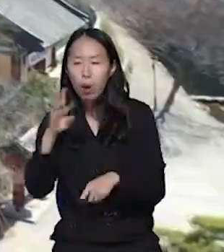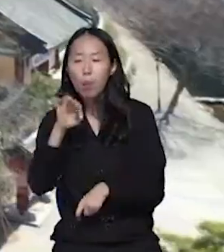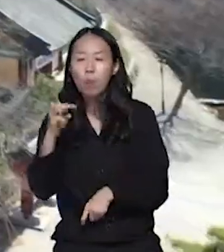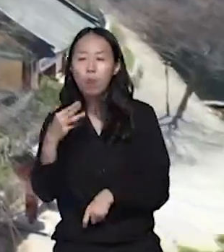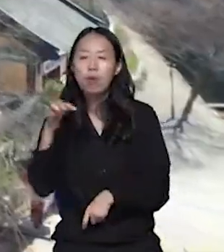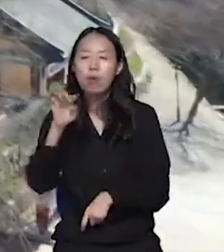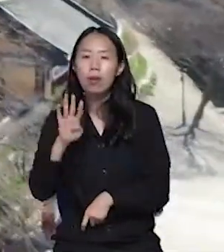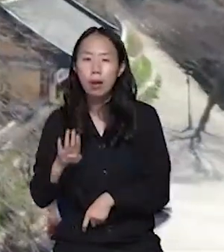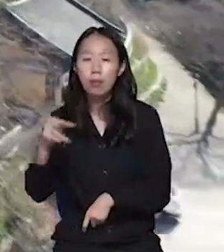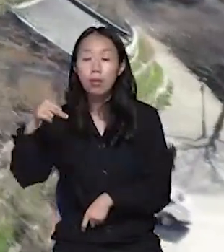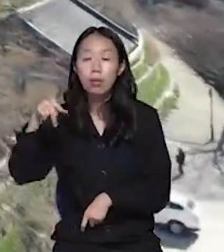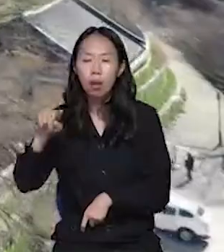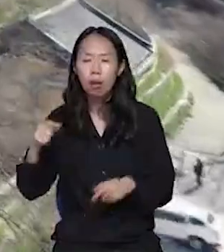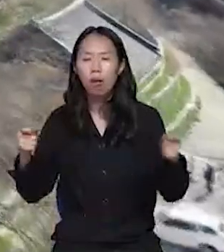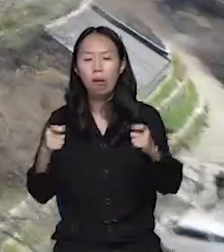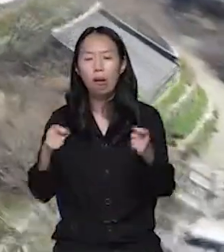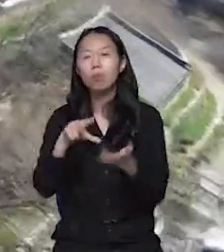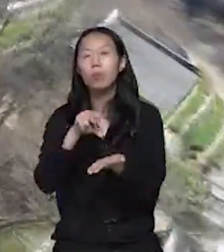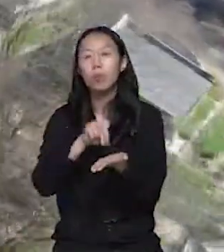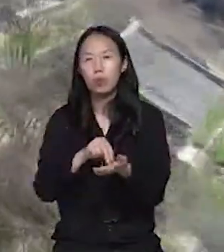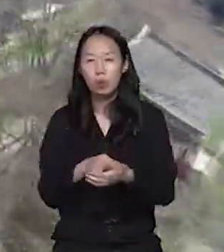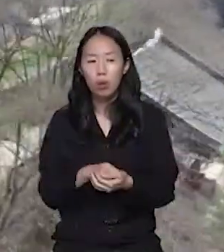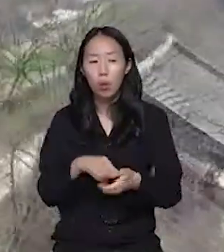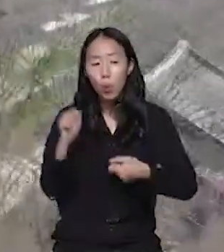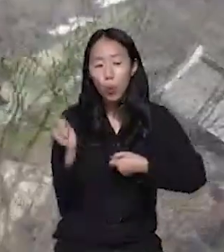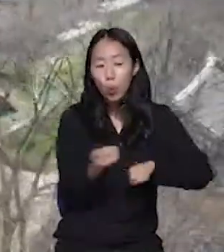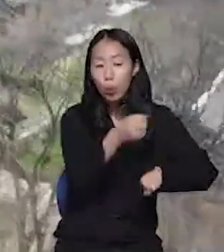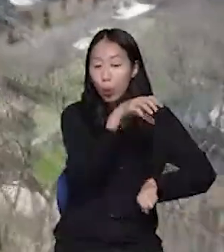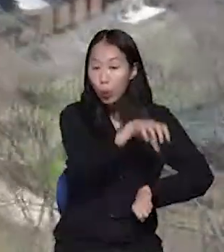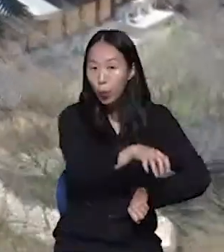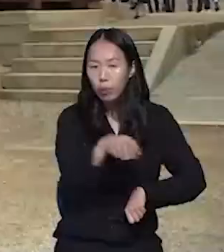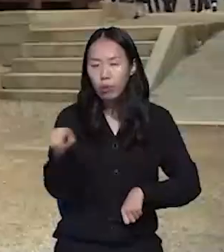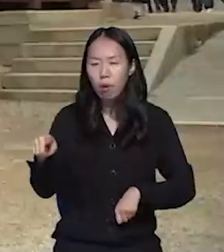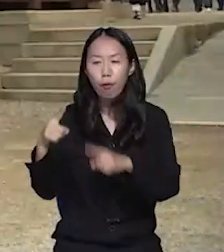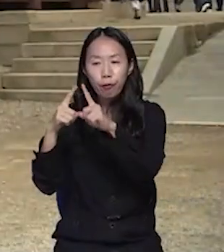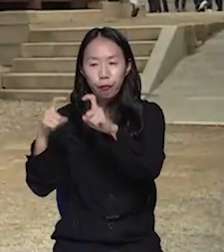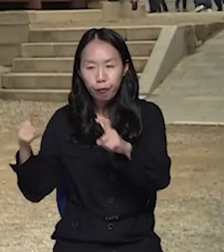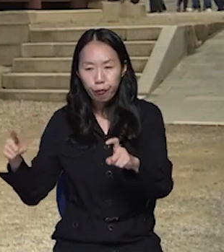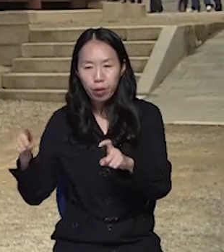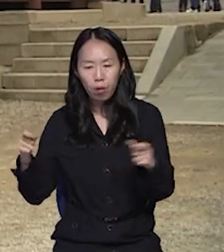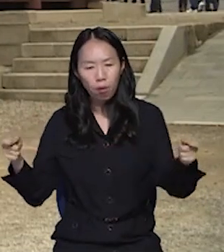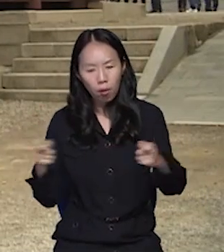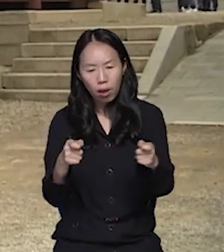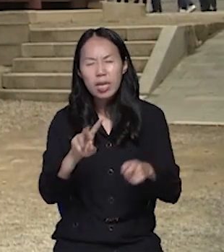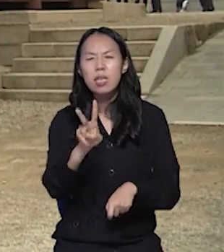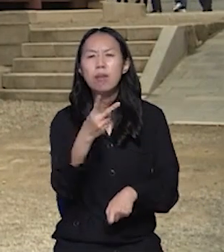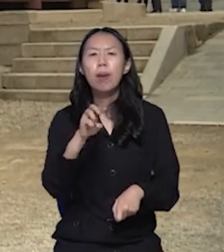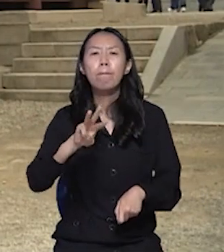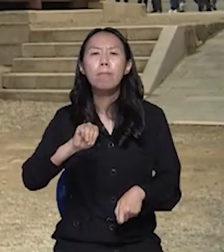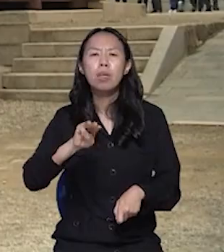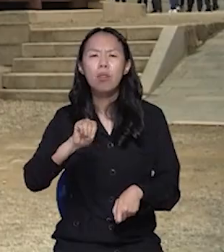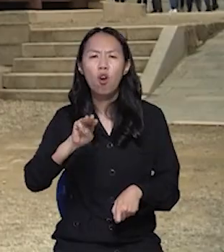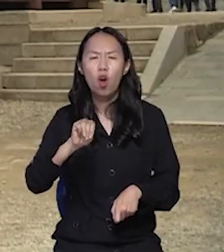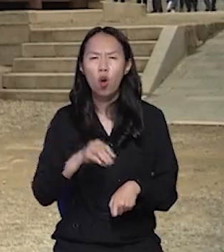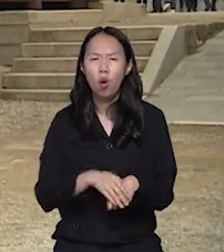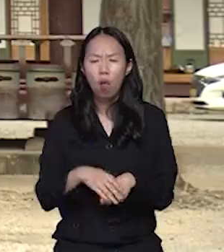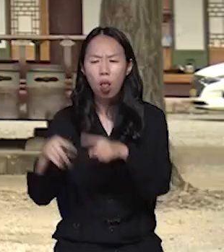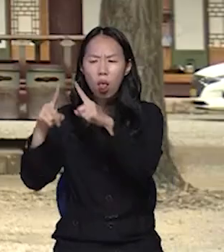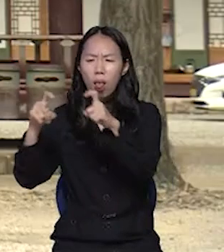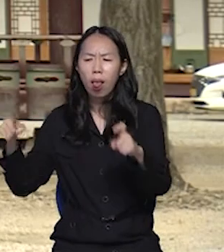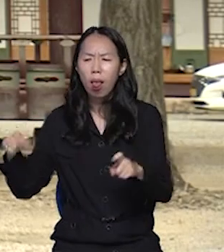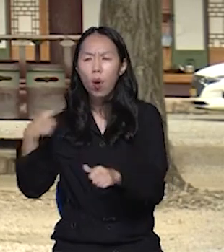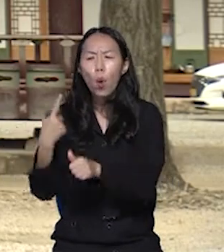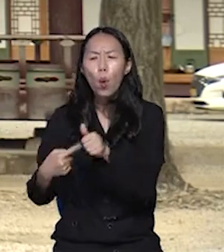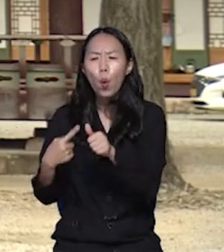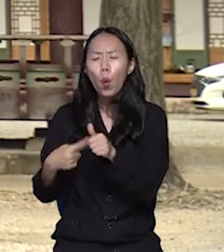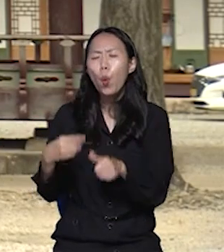거리도 문제입니다 영광군은 골프장 예정 부지와 불갑사 소유지의 이격 거리가 200m 정도로 4차를 회송